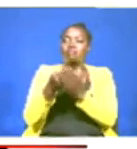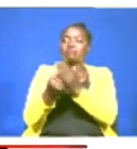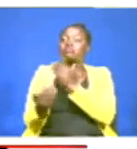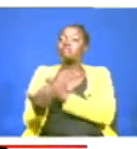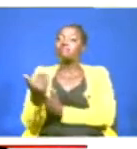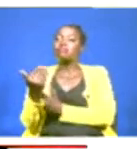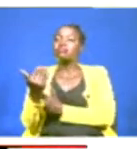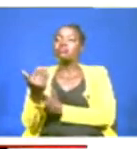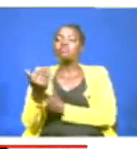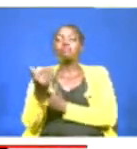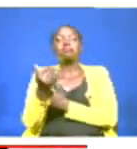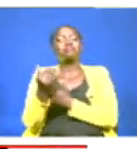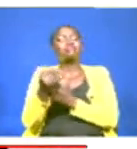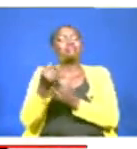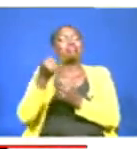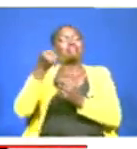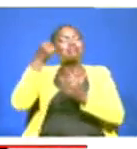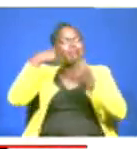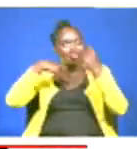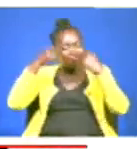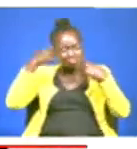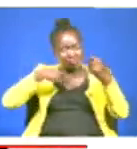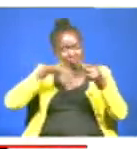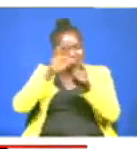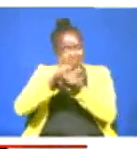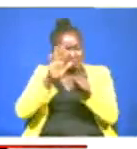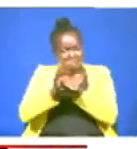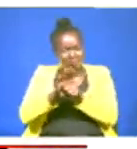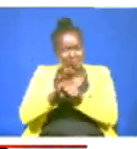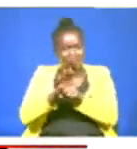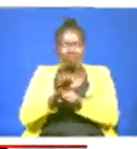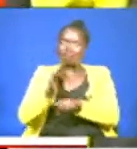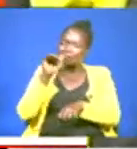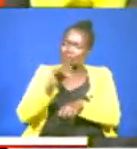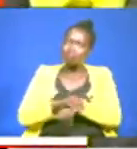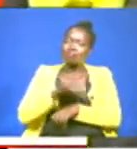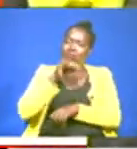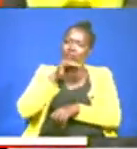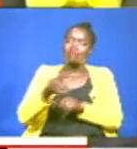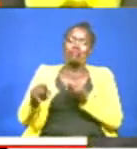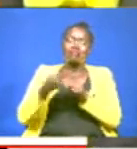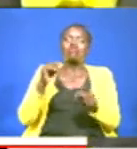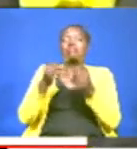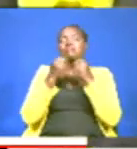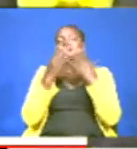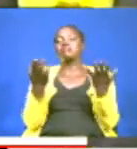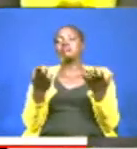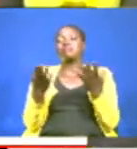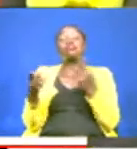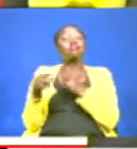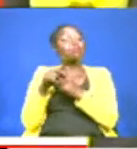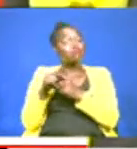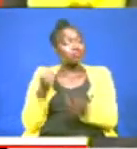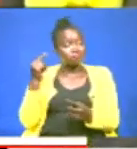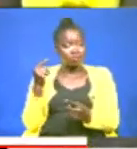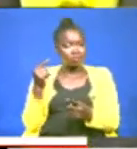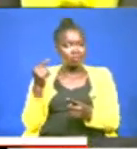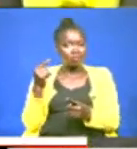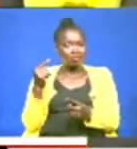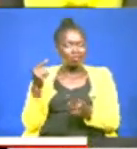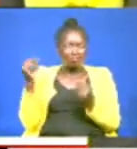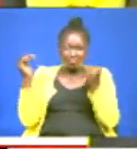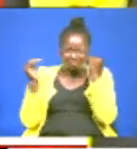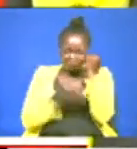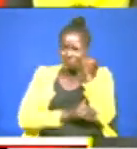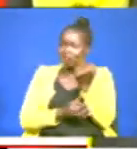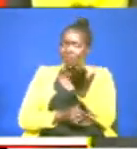tumepata kilio kingi. Watchman wetu mzuri, kijana mzuri, ameuawa bure. Ameuliwa kinyama.